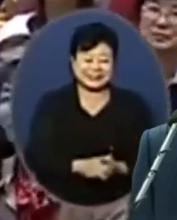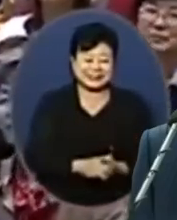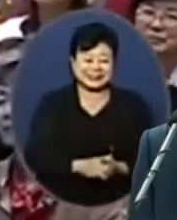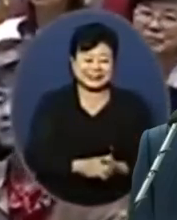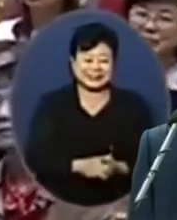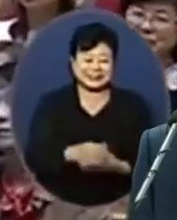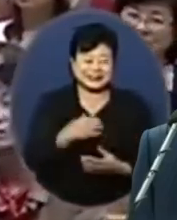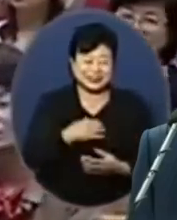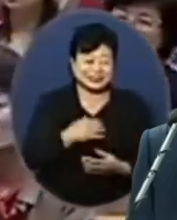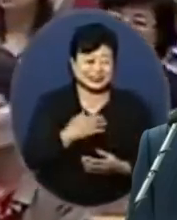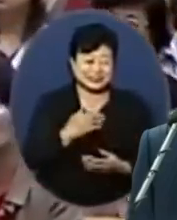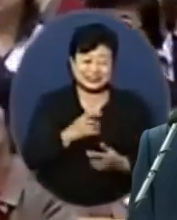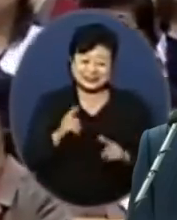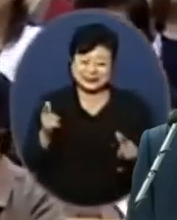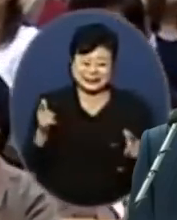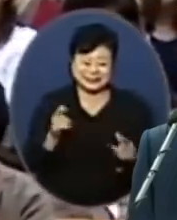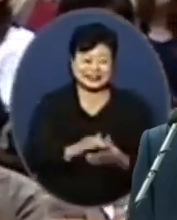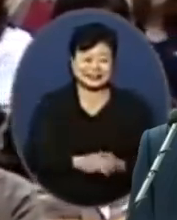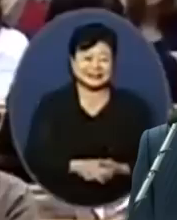놀라지 않습니다.